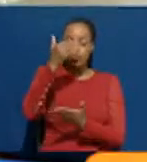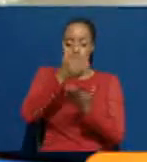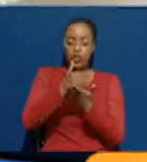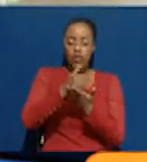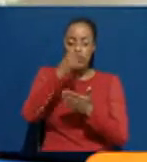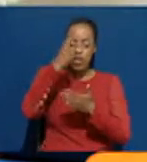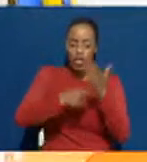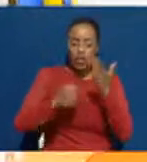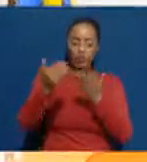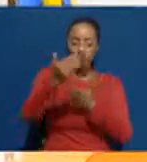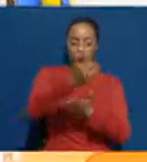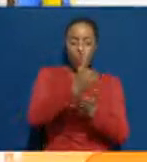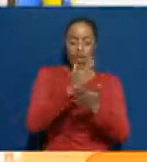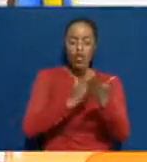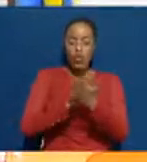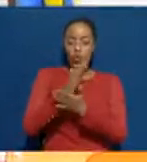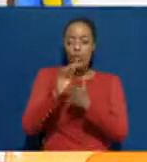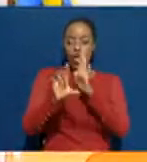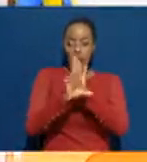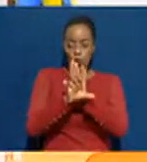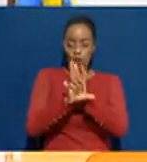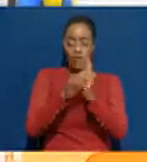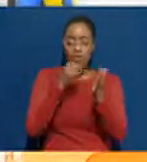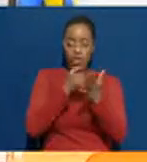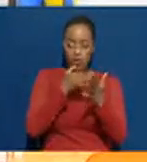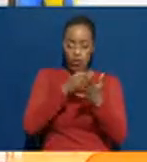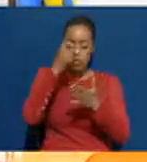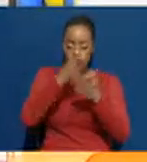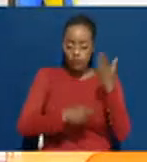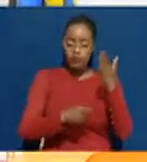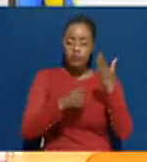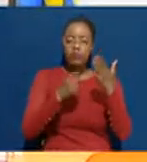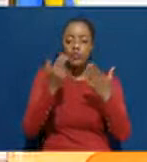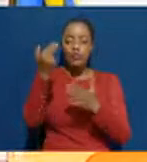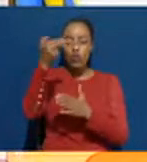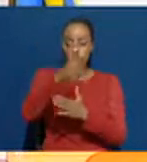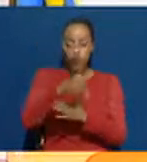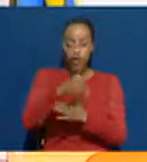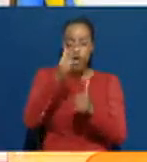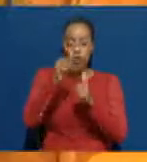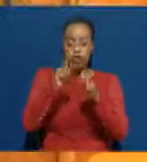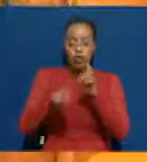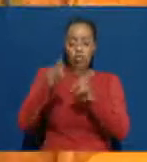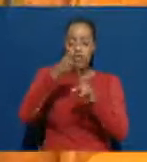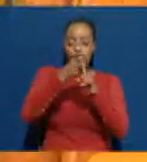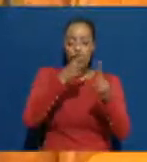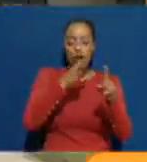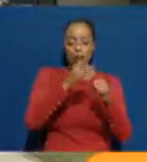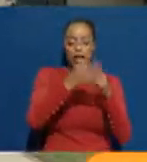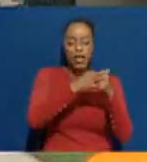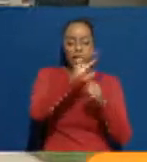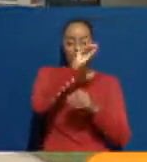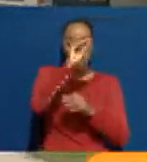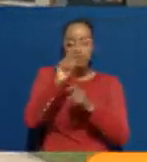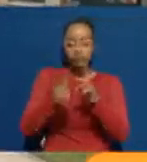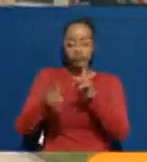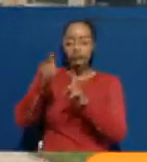ushuru mpya kupitia sheria hiyo, ikiwemo ushuru wa bidhaa za mafuta uliongezwa kutoka 8%